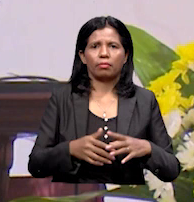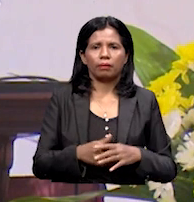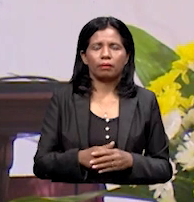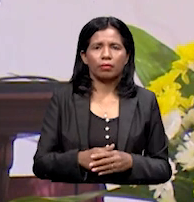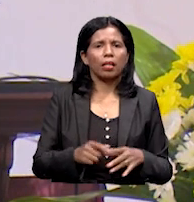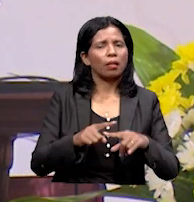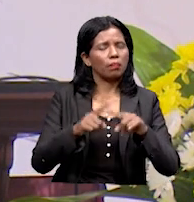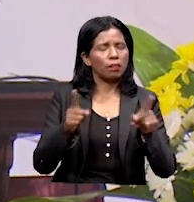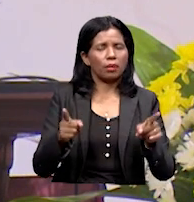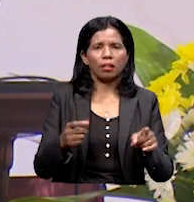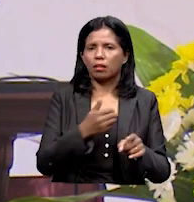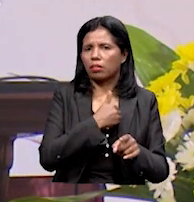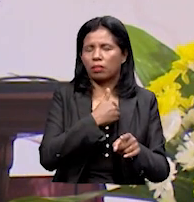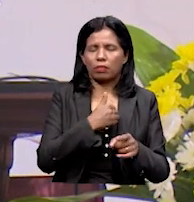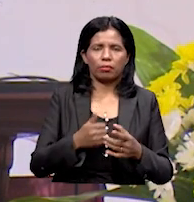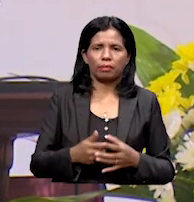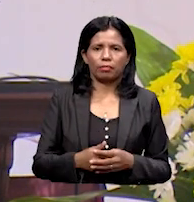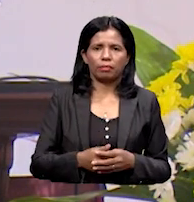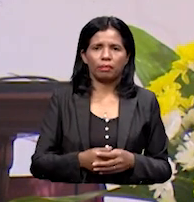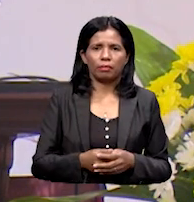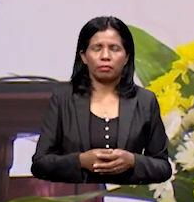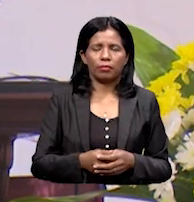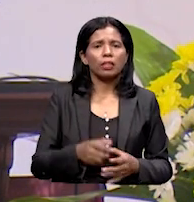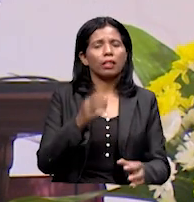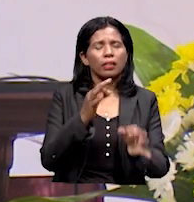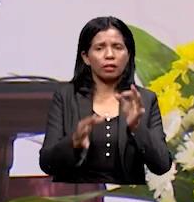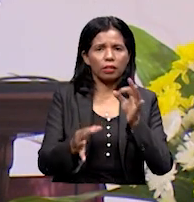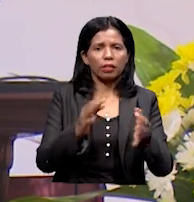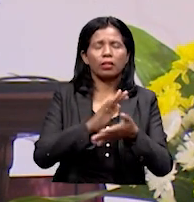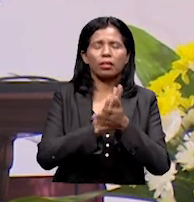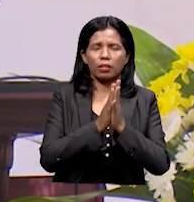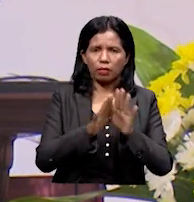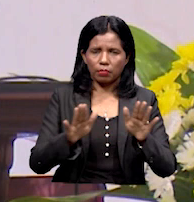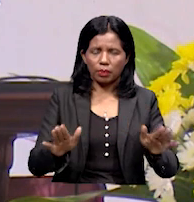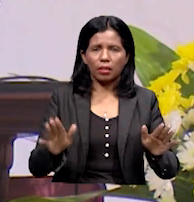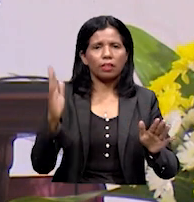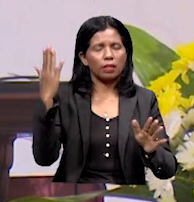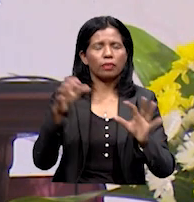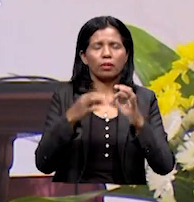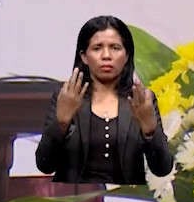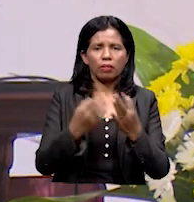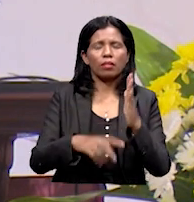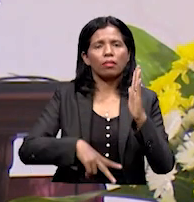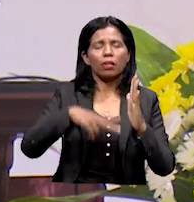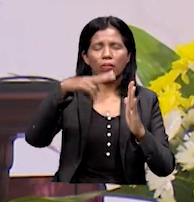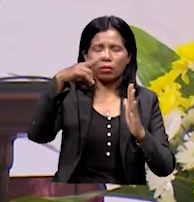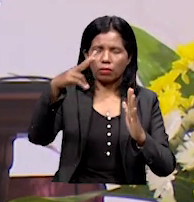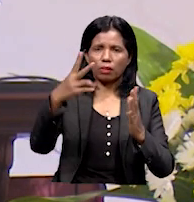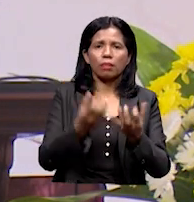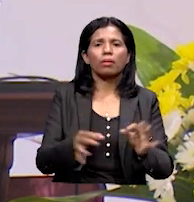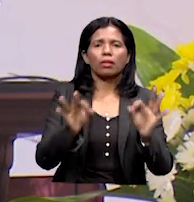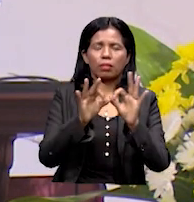mai be ne si dau to. Mas ki paz e familia valor rua ne be importante duni ba ita